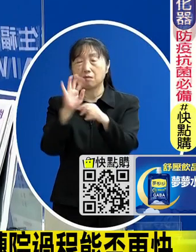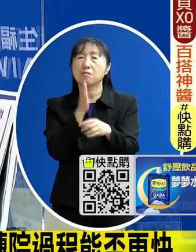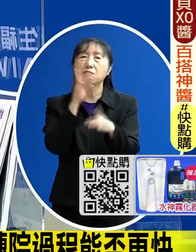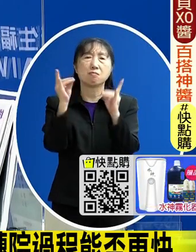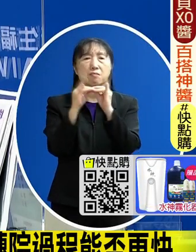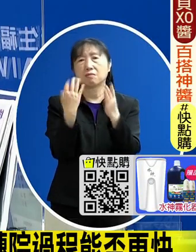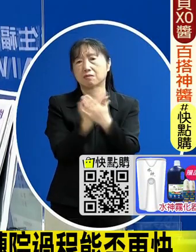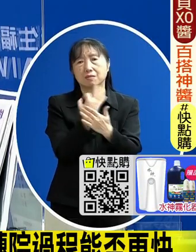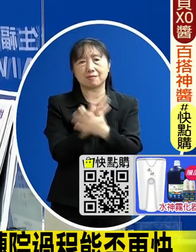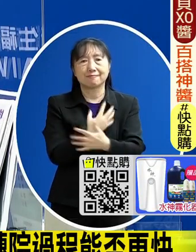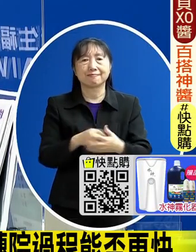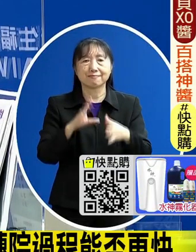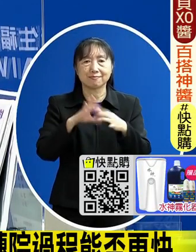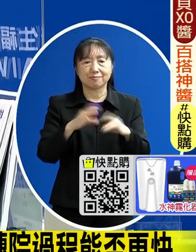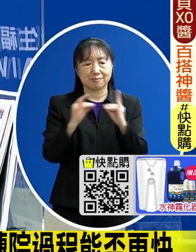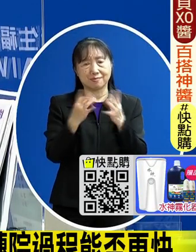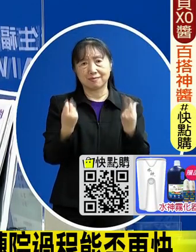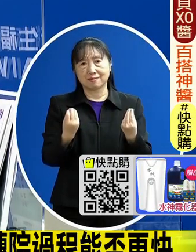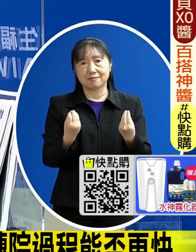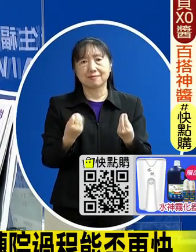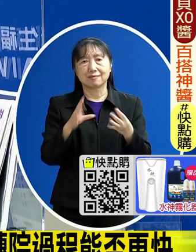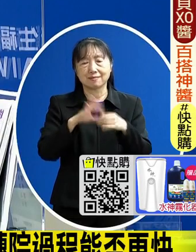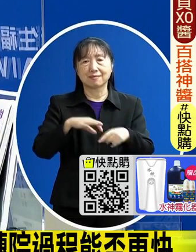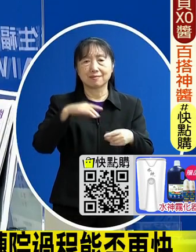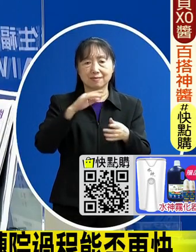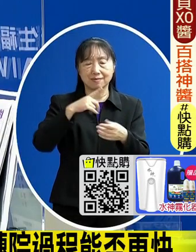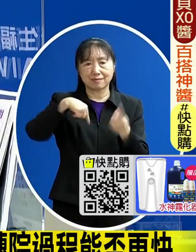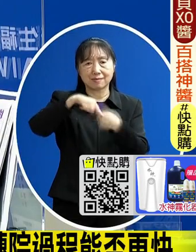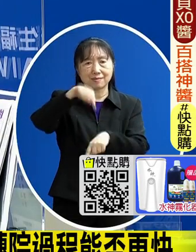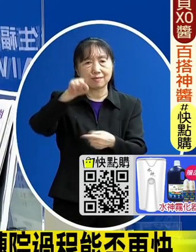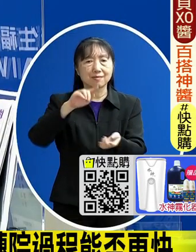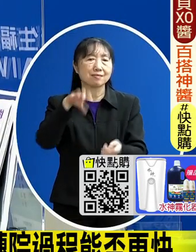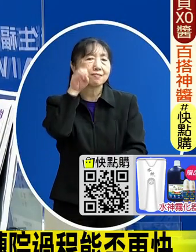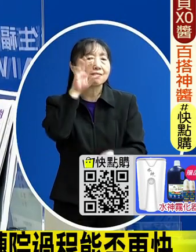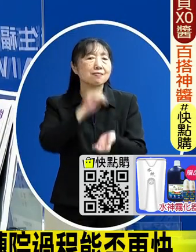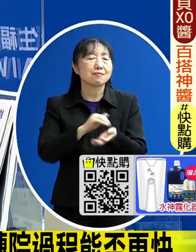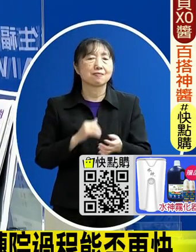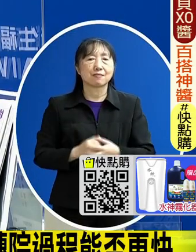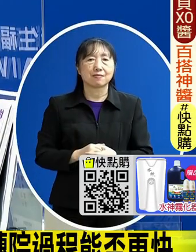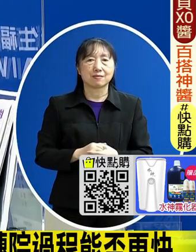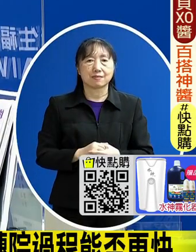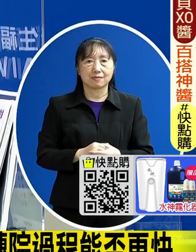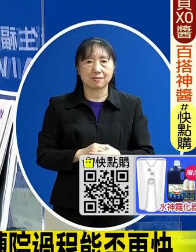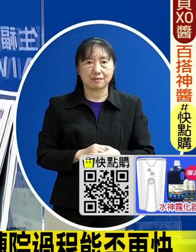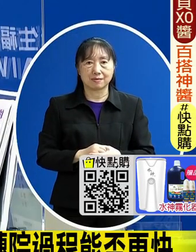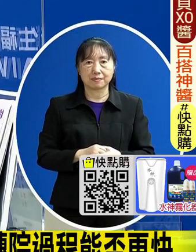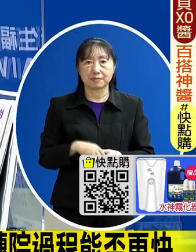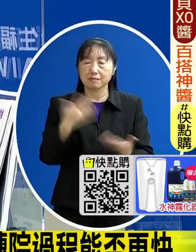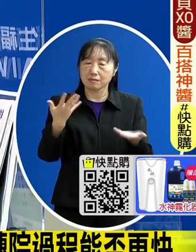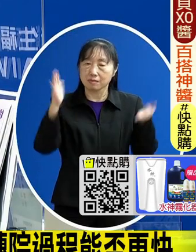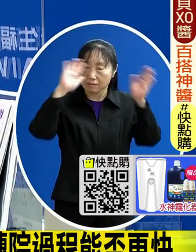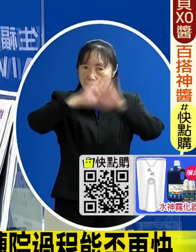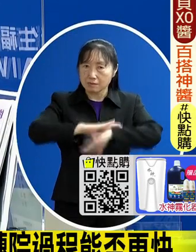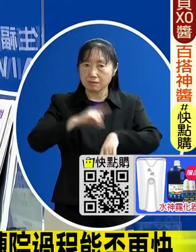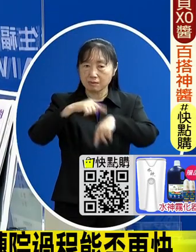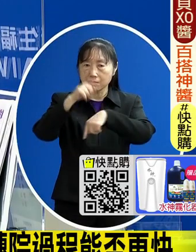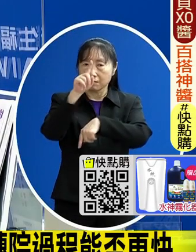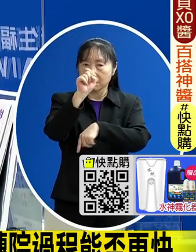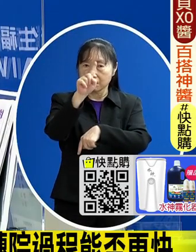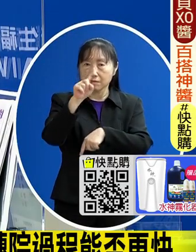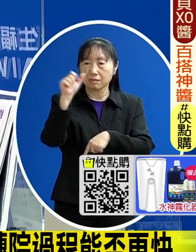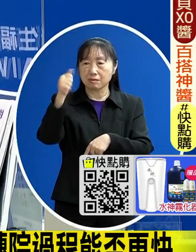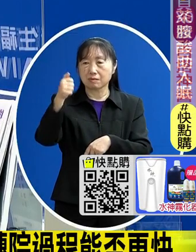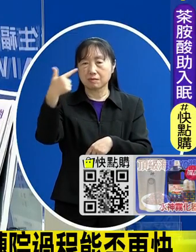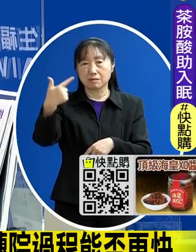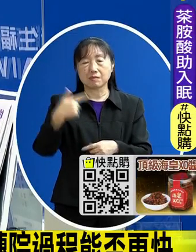那没有那个病床，所以后来是转去北荣。那在大概晚上的11:56